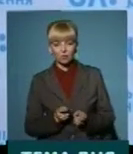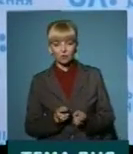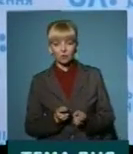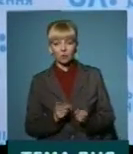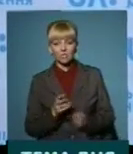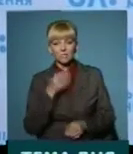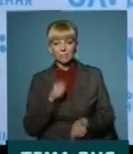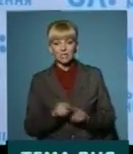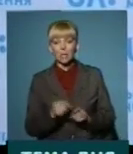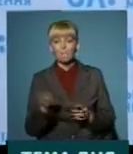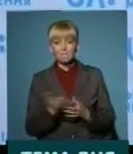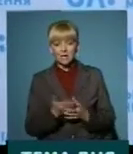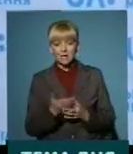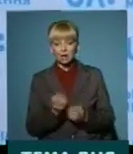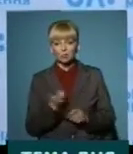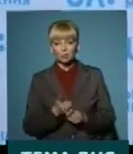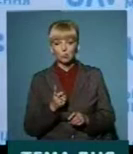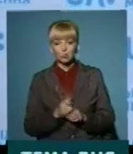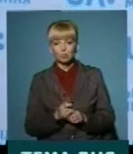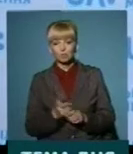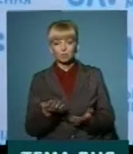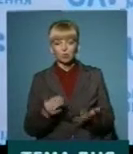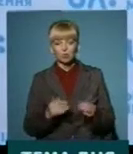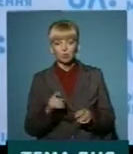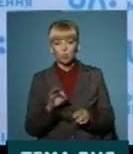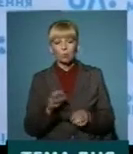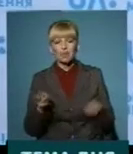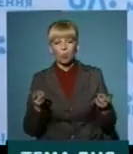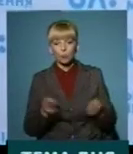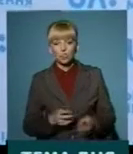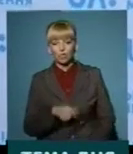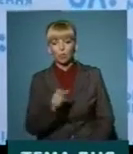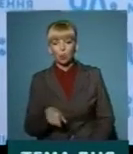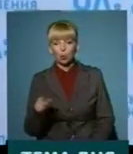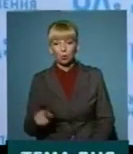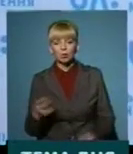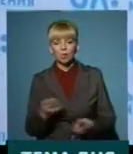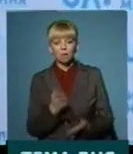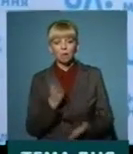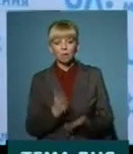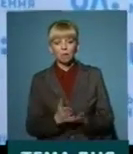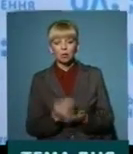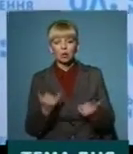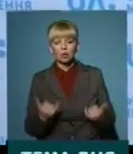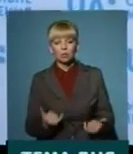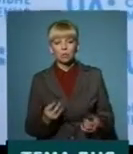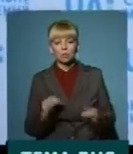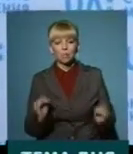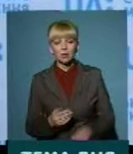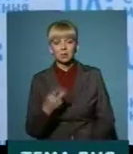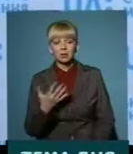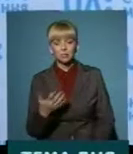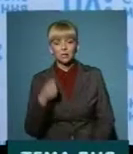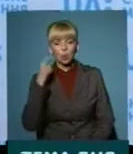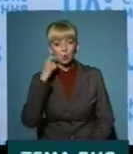як скажемо, ця пільга досить знівелювалася, бо необхідність людям треба мати на сьогодні не менше